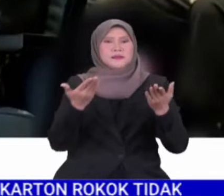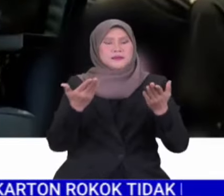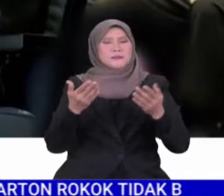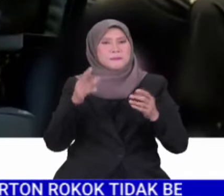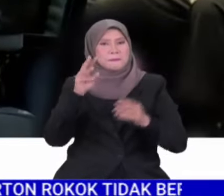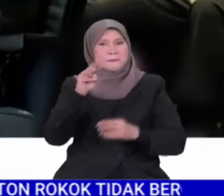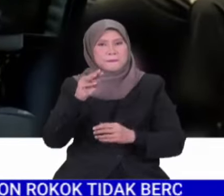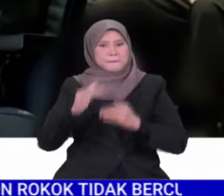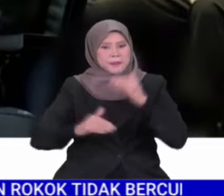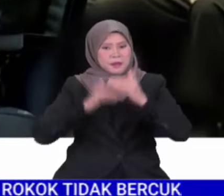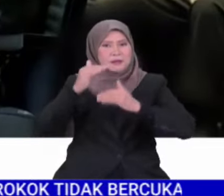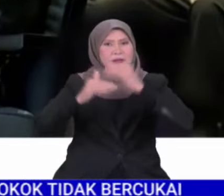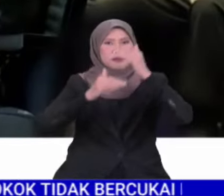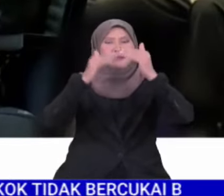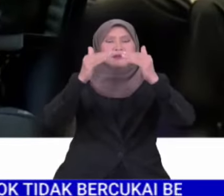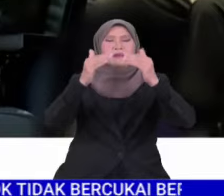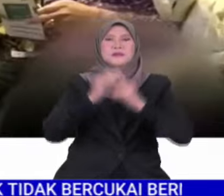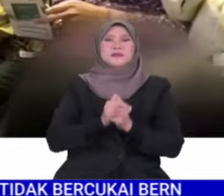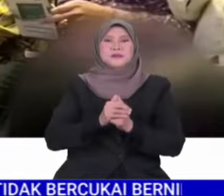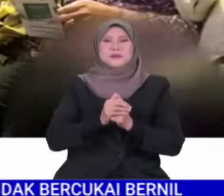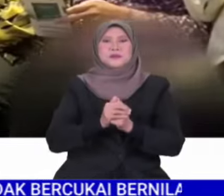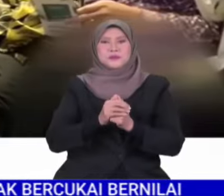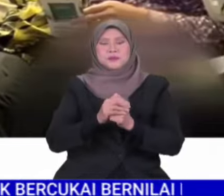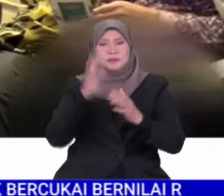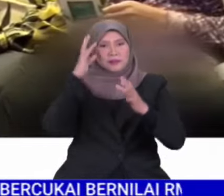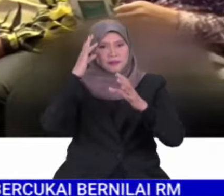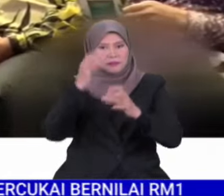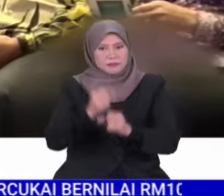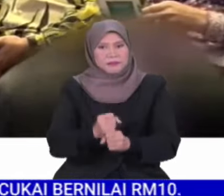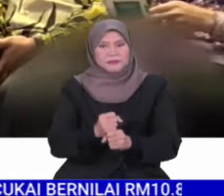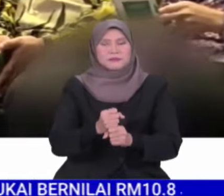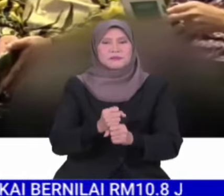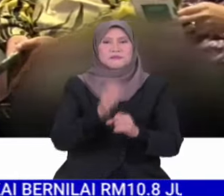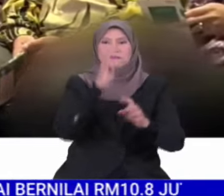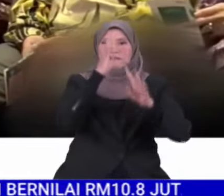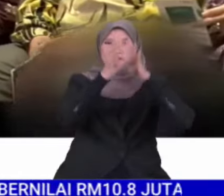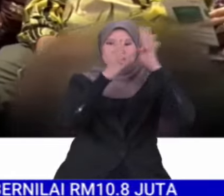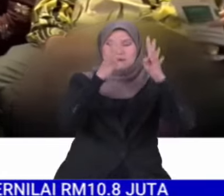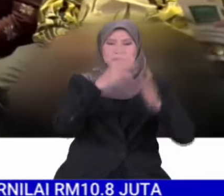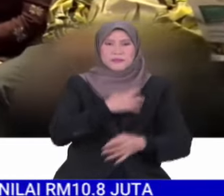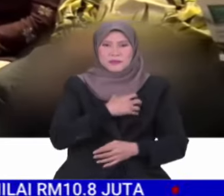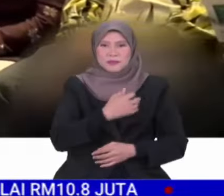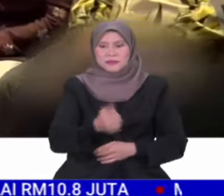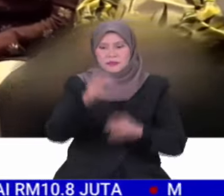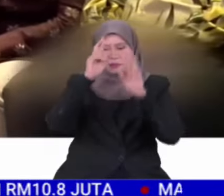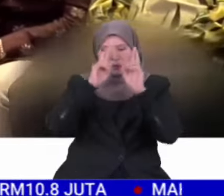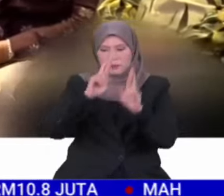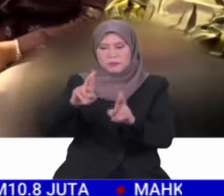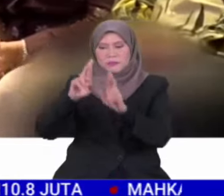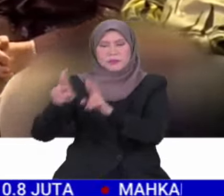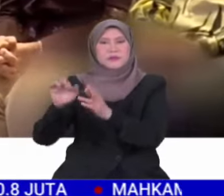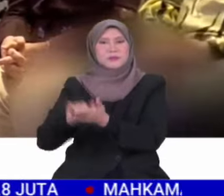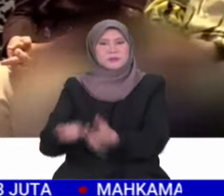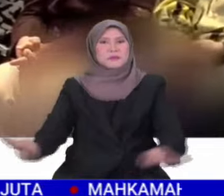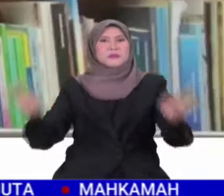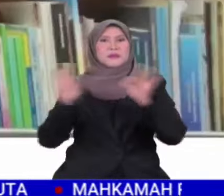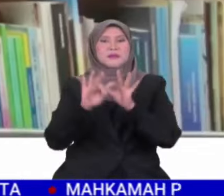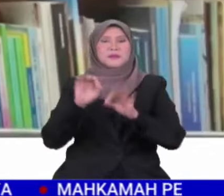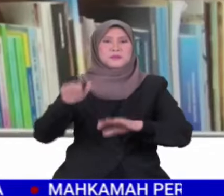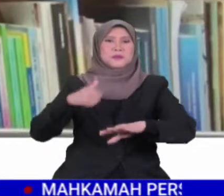sejahtera, daya cipta, soal keyakinan, soal ihsan, soal hormat itu penting supaya